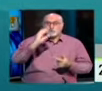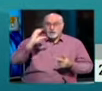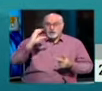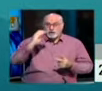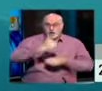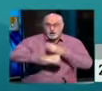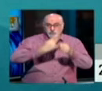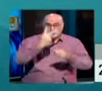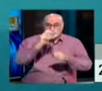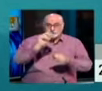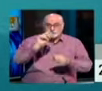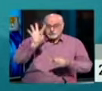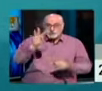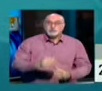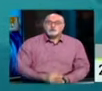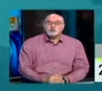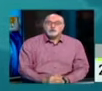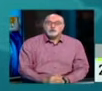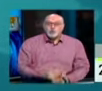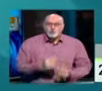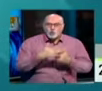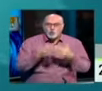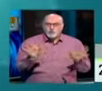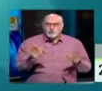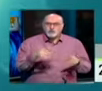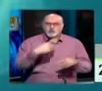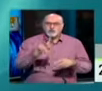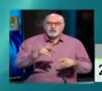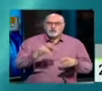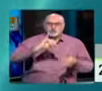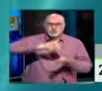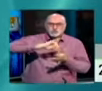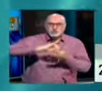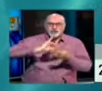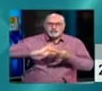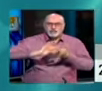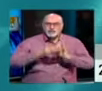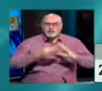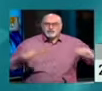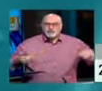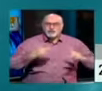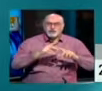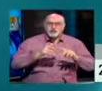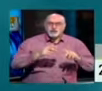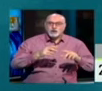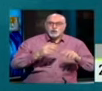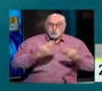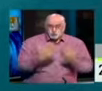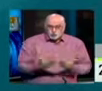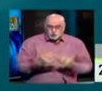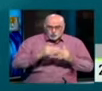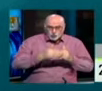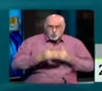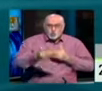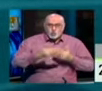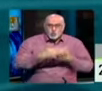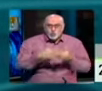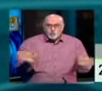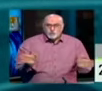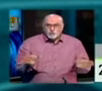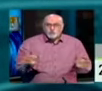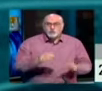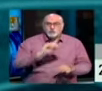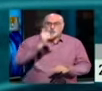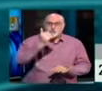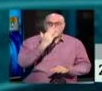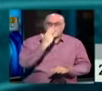2024 أنه سيتم فتح موقعي الديوان الوطني للامتحانات والمسابقات ابتداء من اليوم الفاتح من